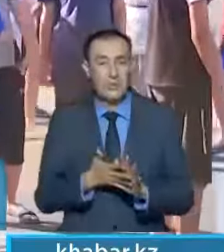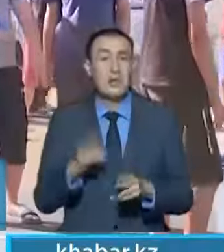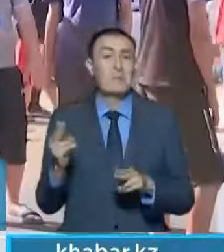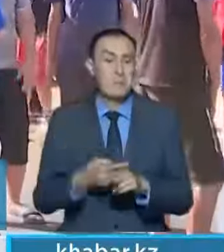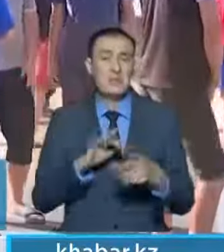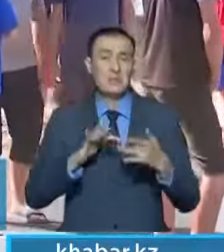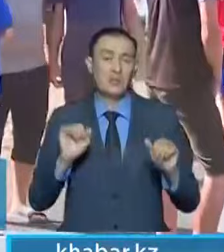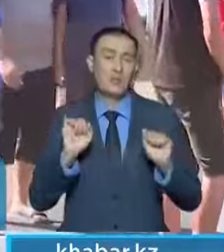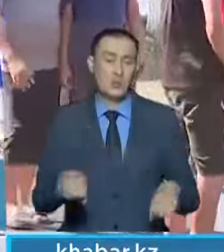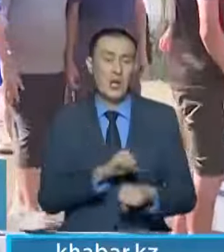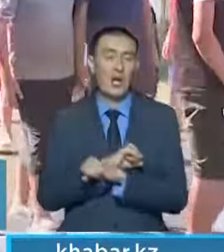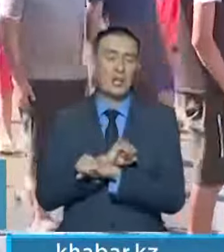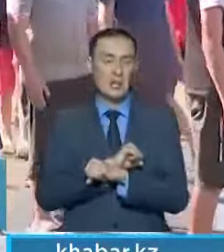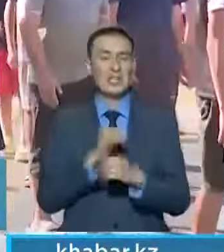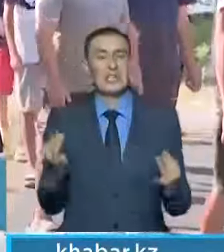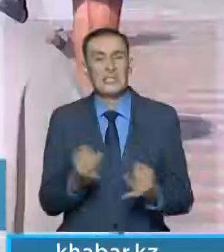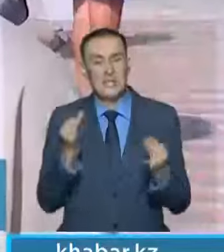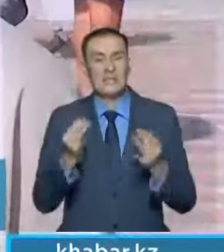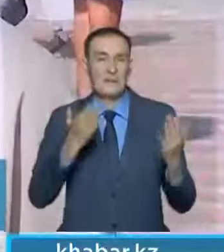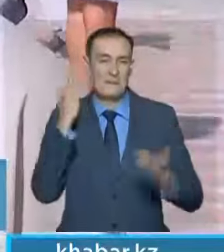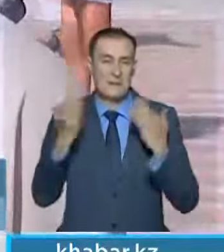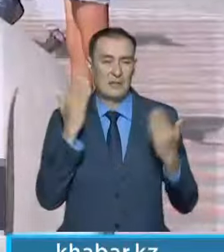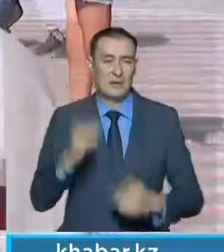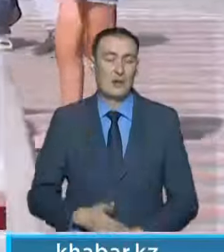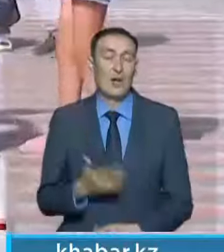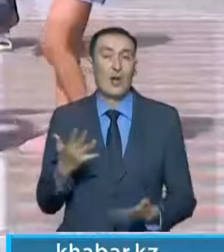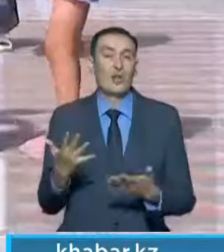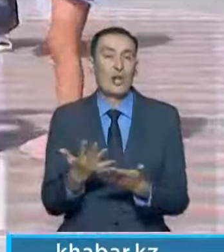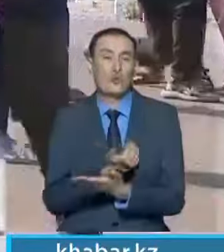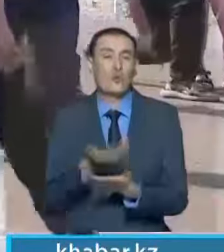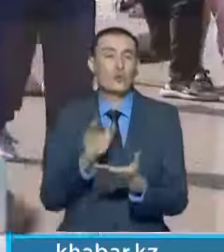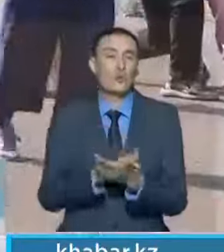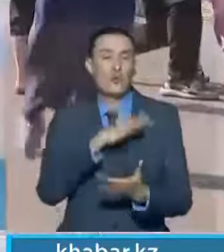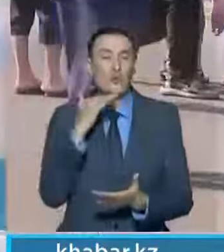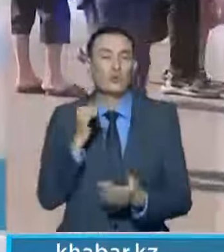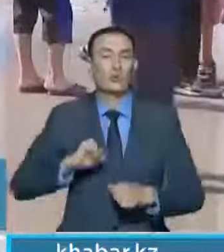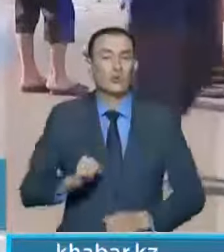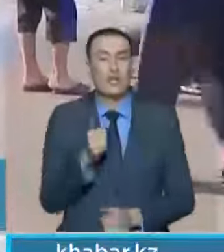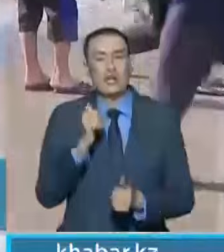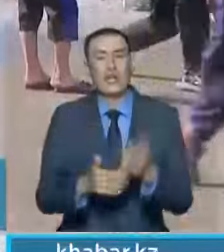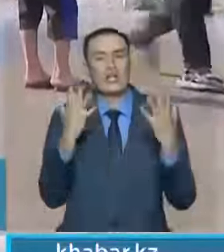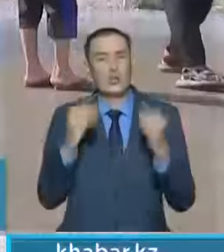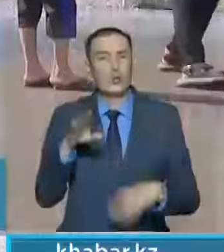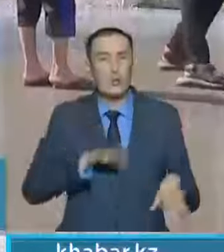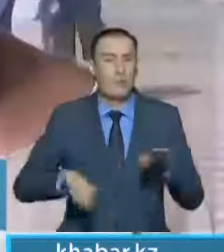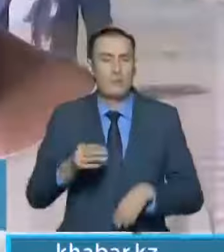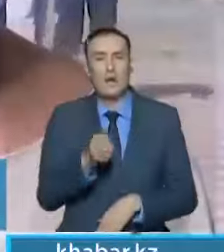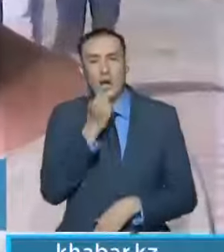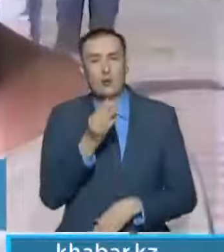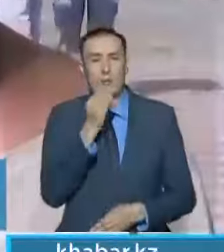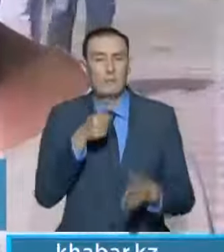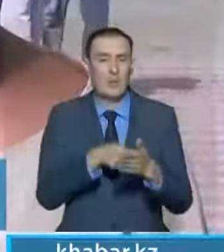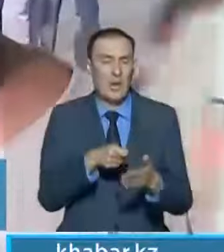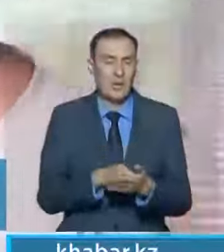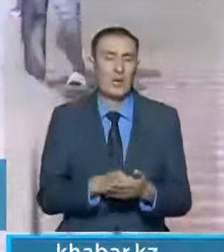него можно провести время весело и продуктивно. Тут нашел очень много друзей. Каждый день купаемся. Хорошее питание,